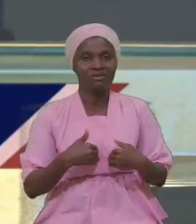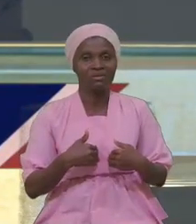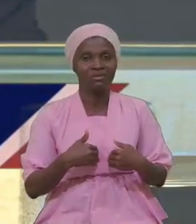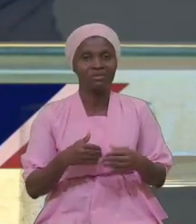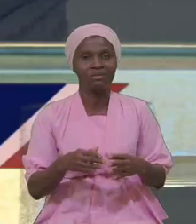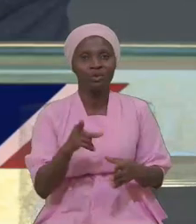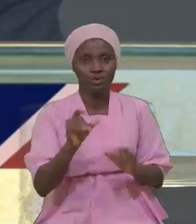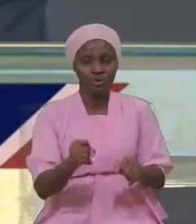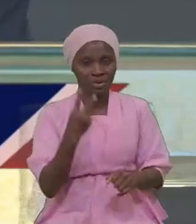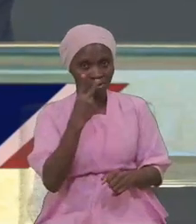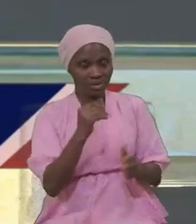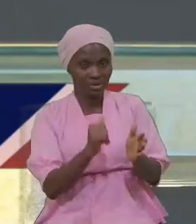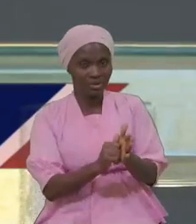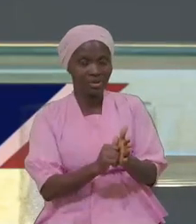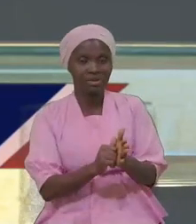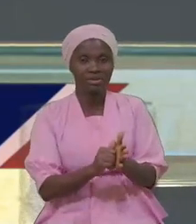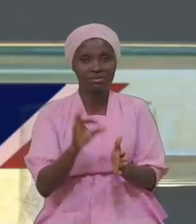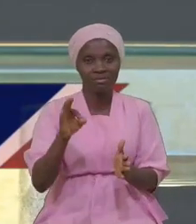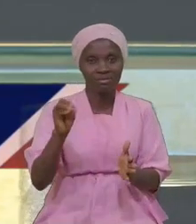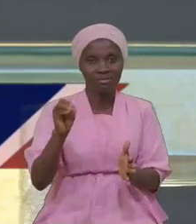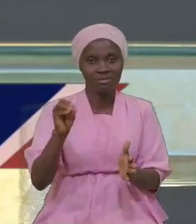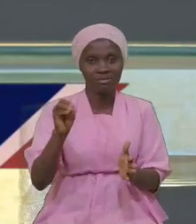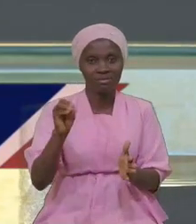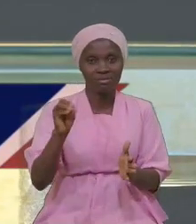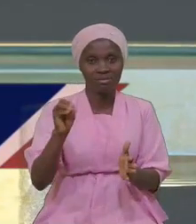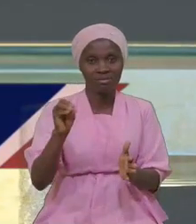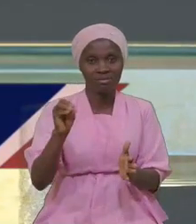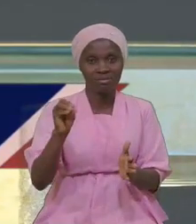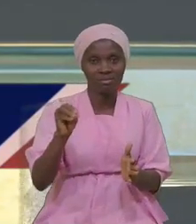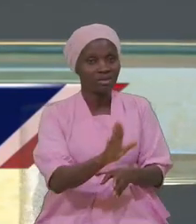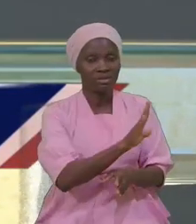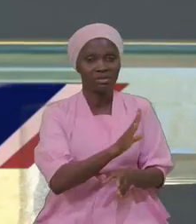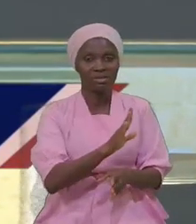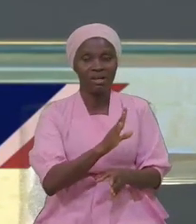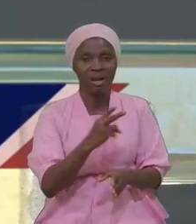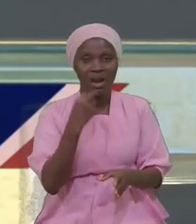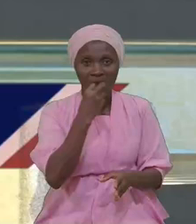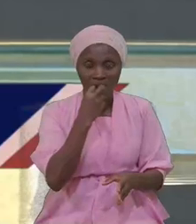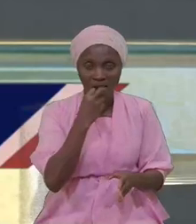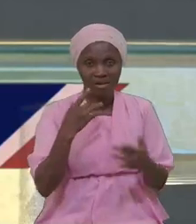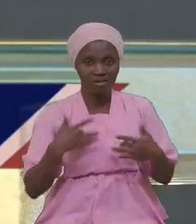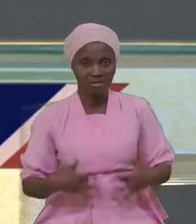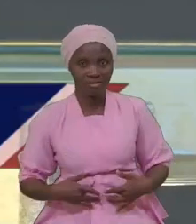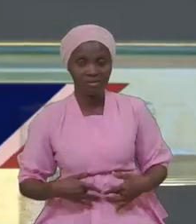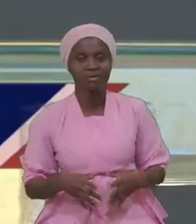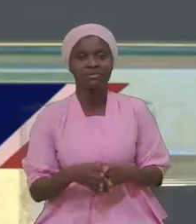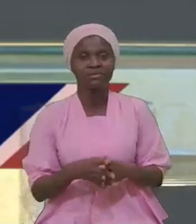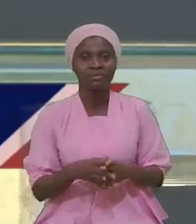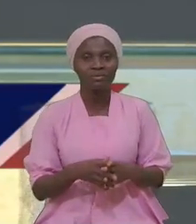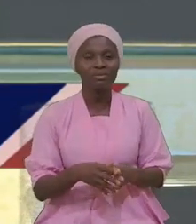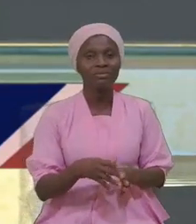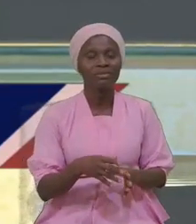piété. On peut voir cette apparence dans leur expression extérieure. On peut faire cela sans avoir la